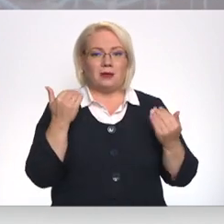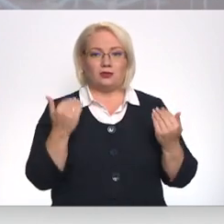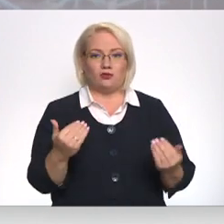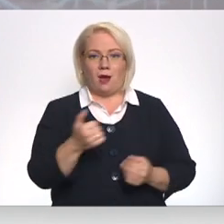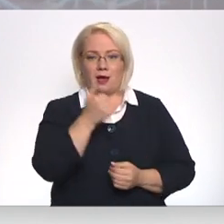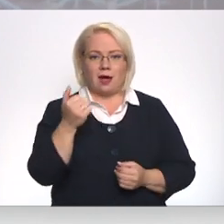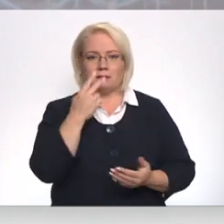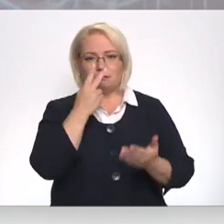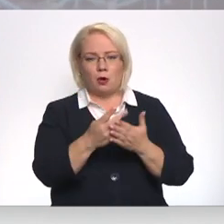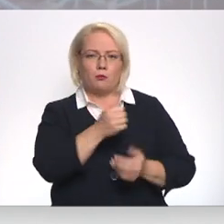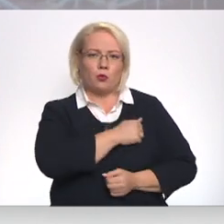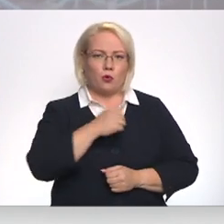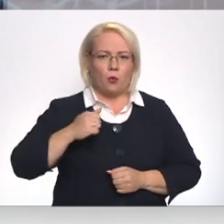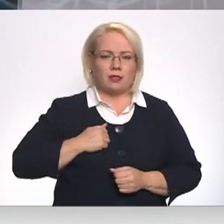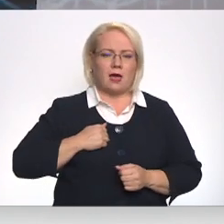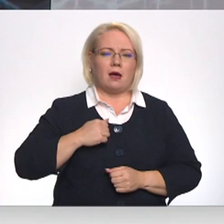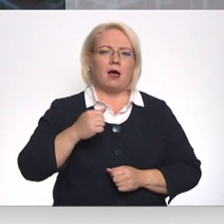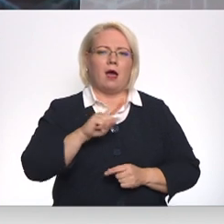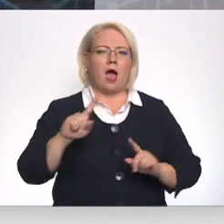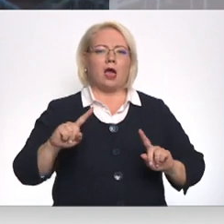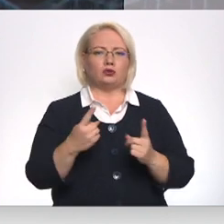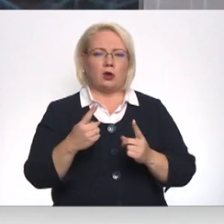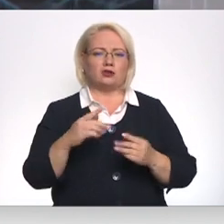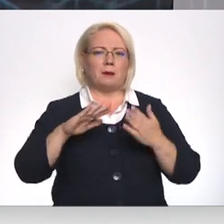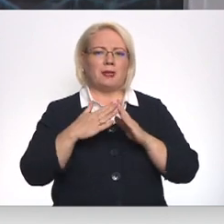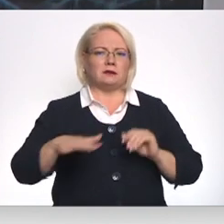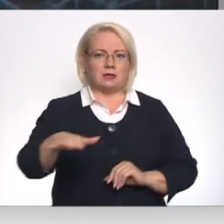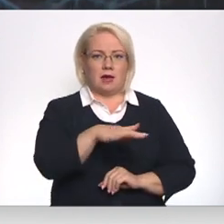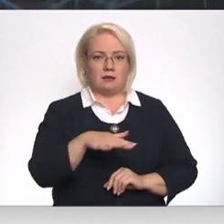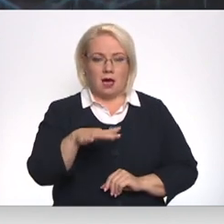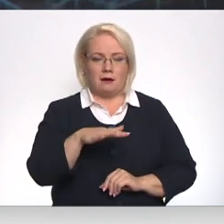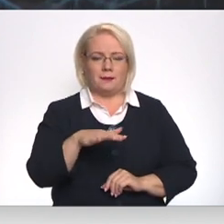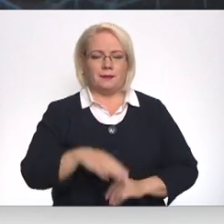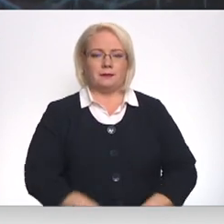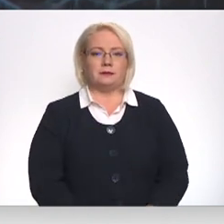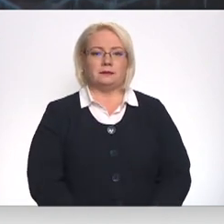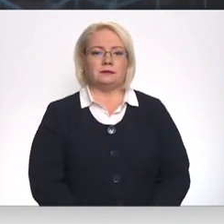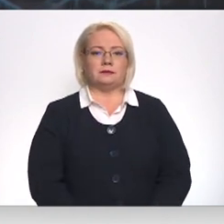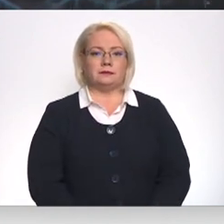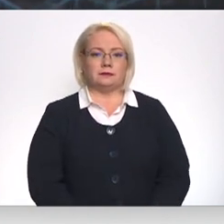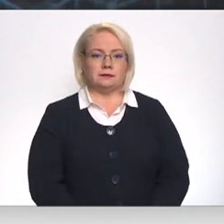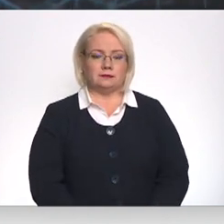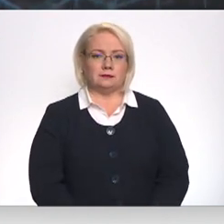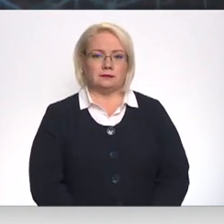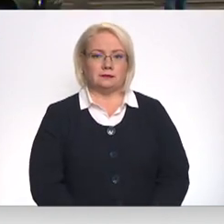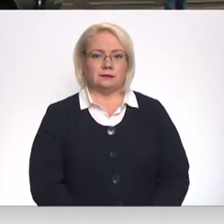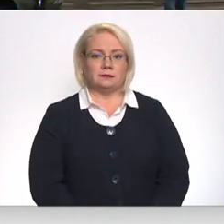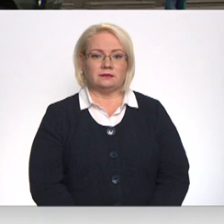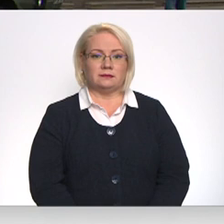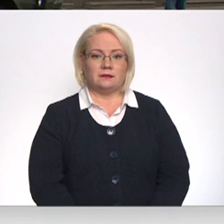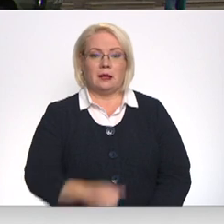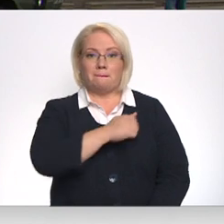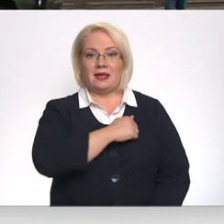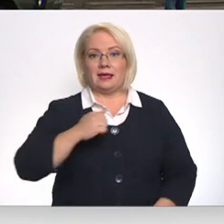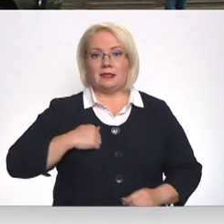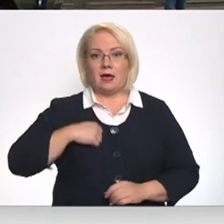pievērsīs bruņota militāra spēka aizturēšanai pilsētvidē. Un plašāk stāsta Dāvids Freidenfelds.